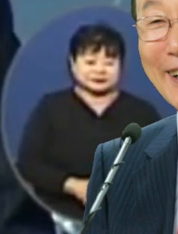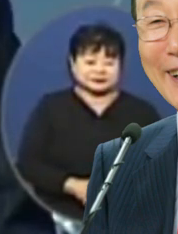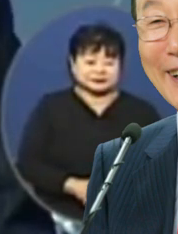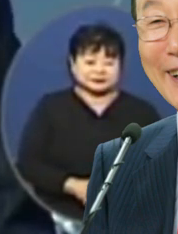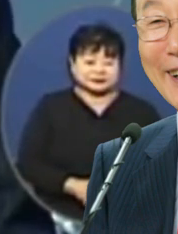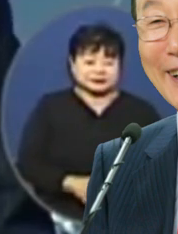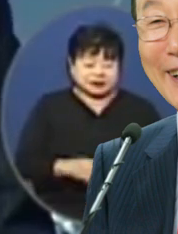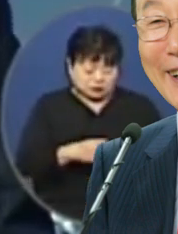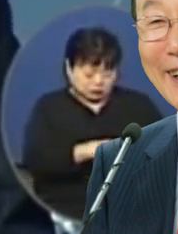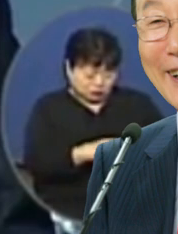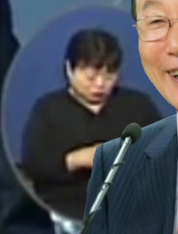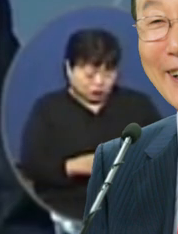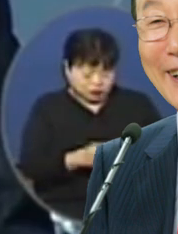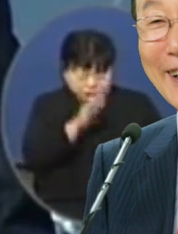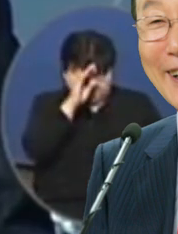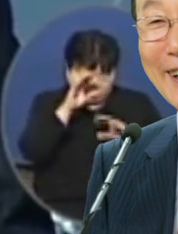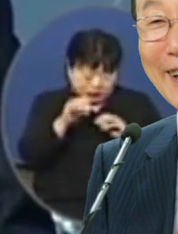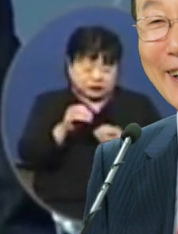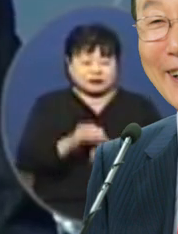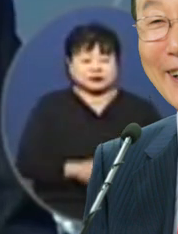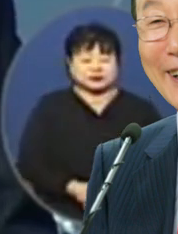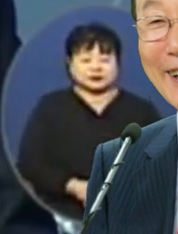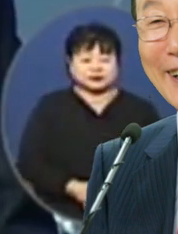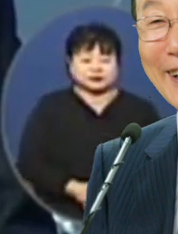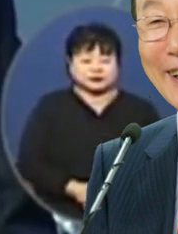무릎 관절도 낫고요.